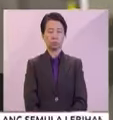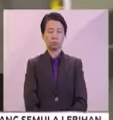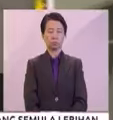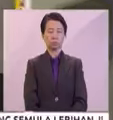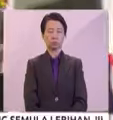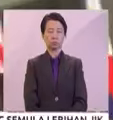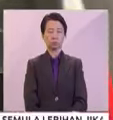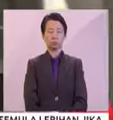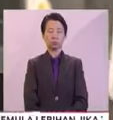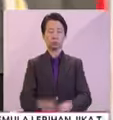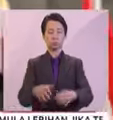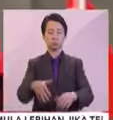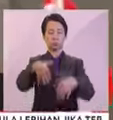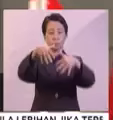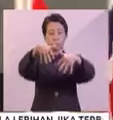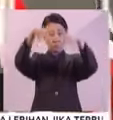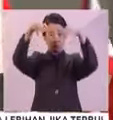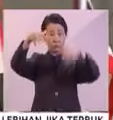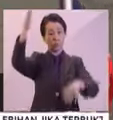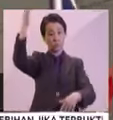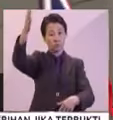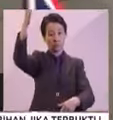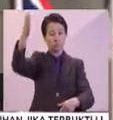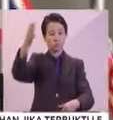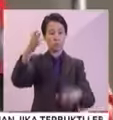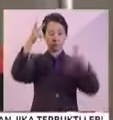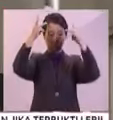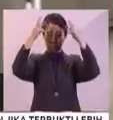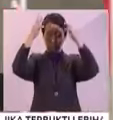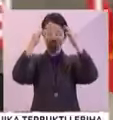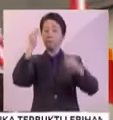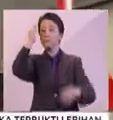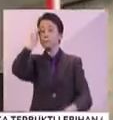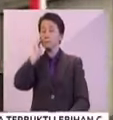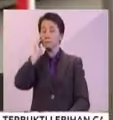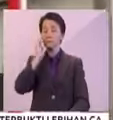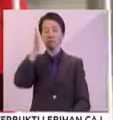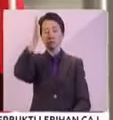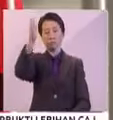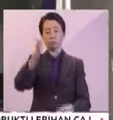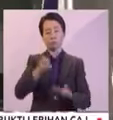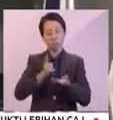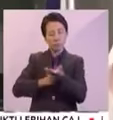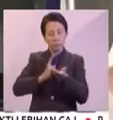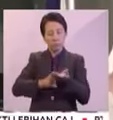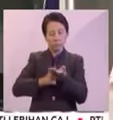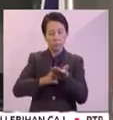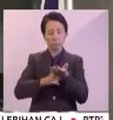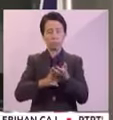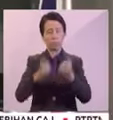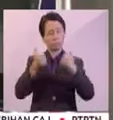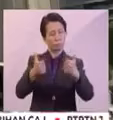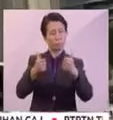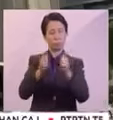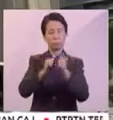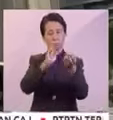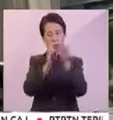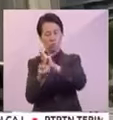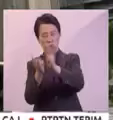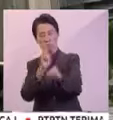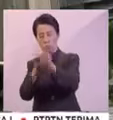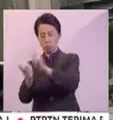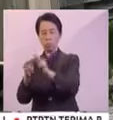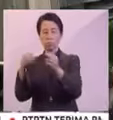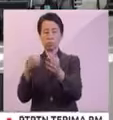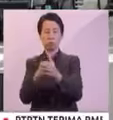Pada persidangan Nikkei itu, Perdana Menteri Tun Dr. Mahathir Mohamad dijangka menyentuh mengenai dinamik yang sering berubah